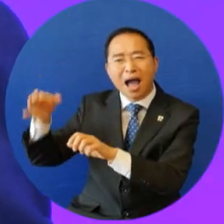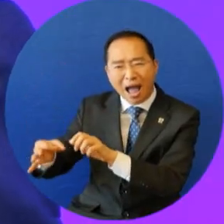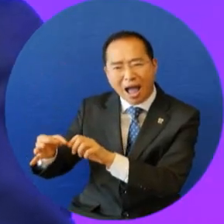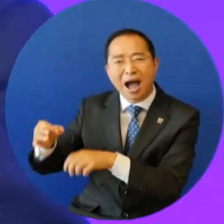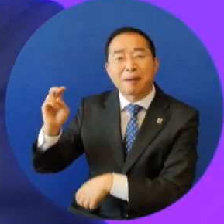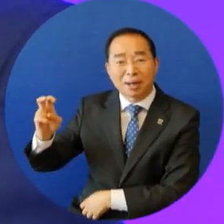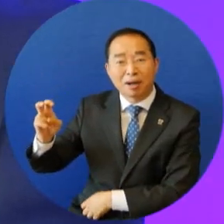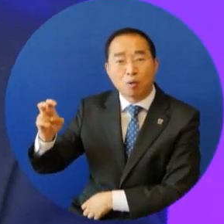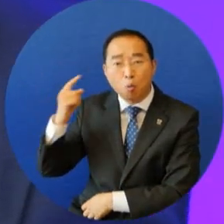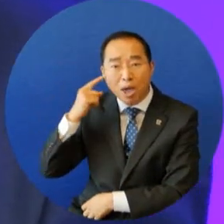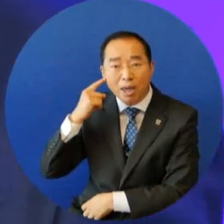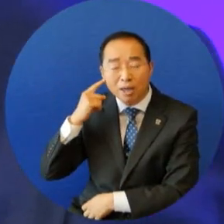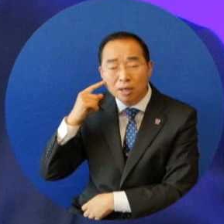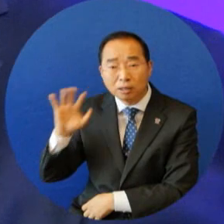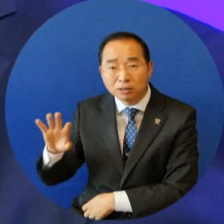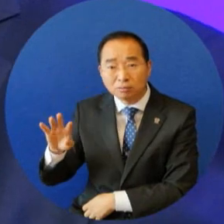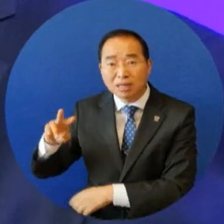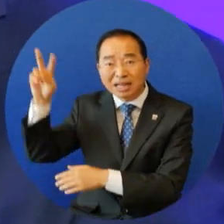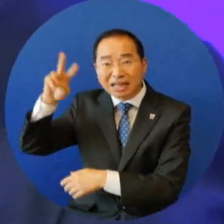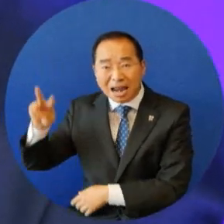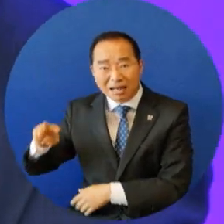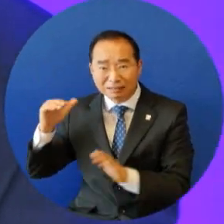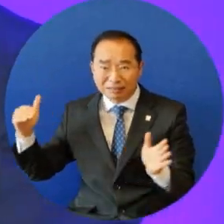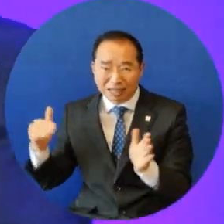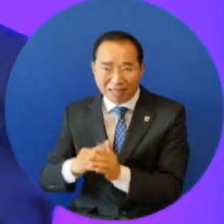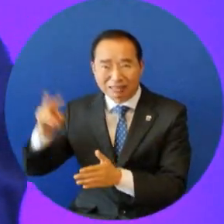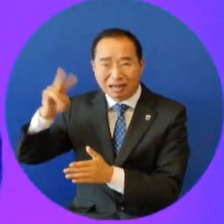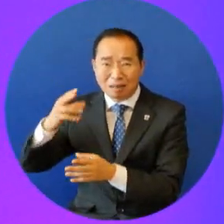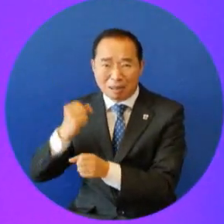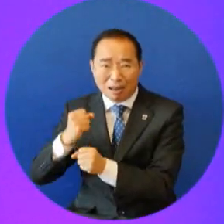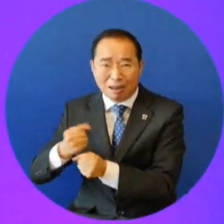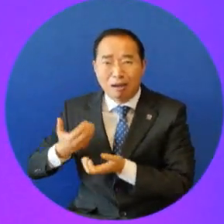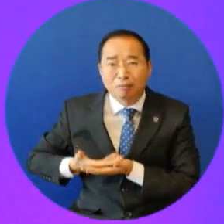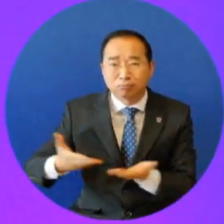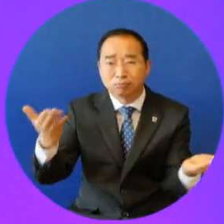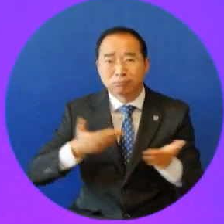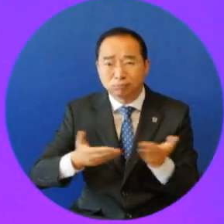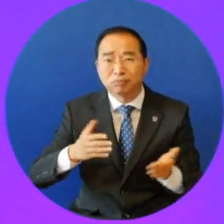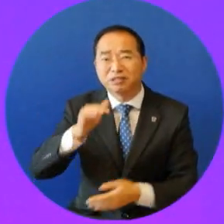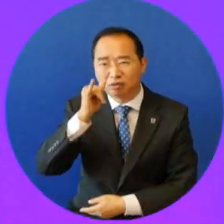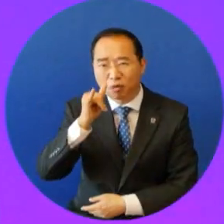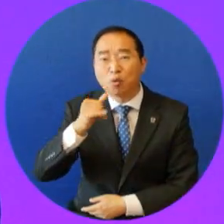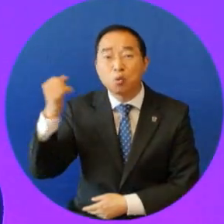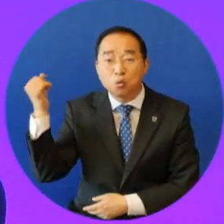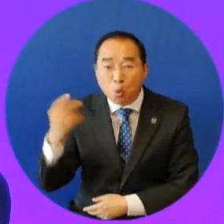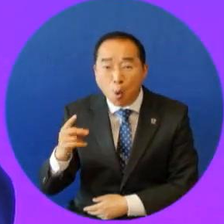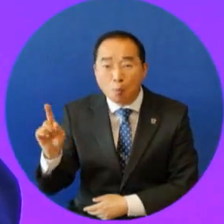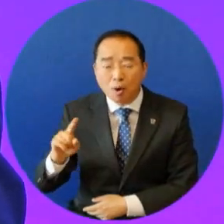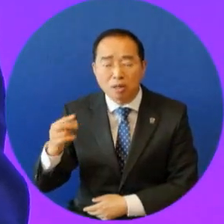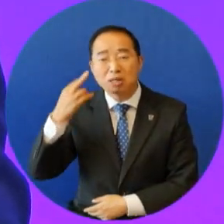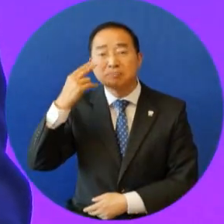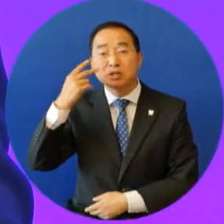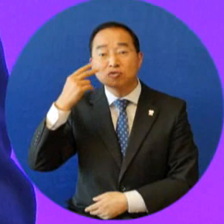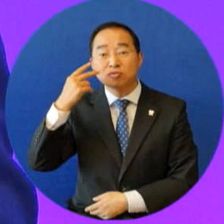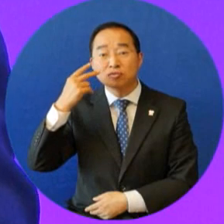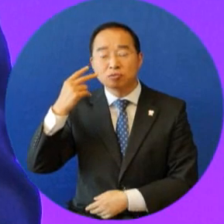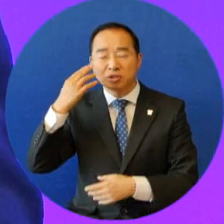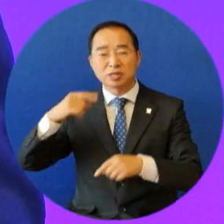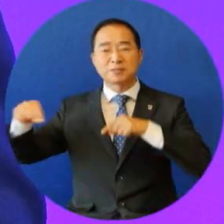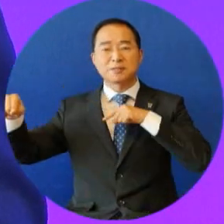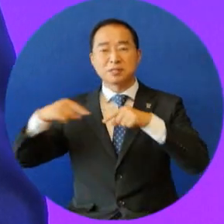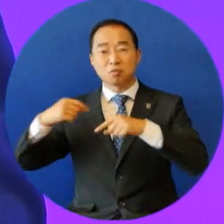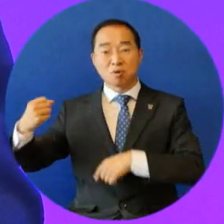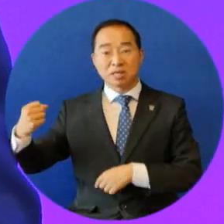이 얘기는 워낙 달러를 많이 풀어내기도 했지만 미국의